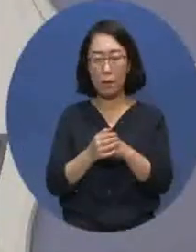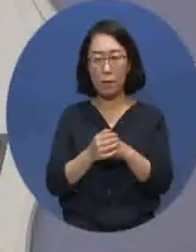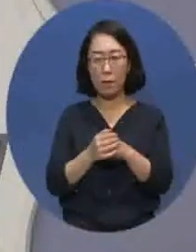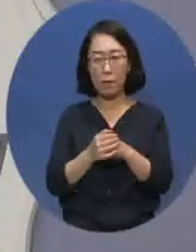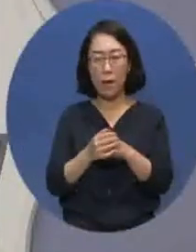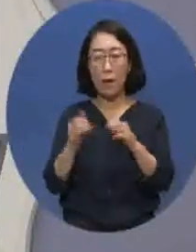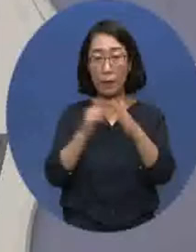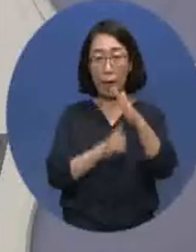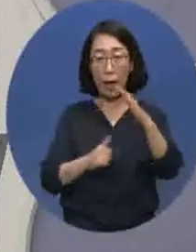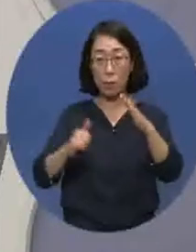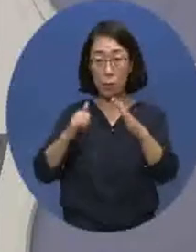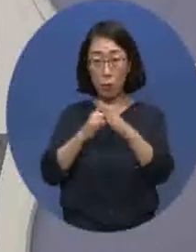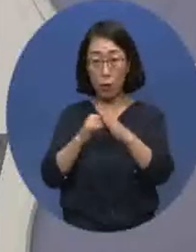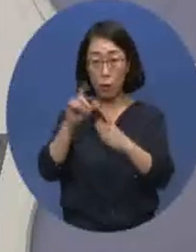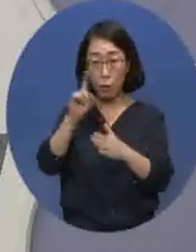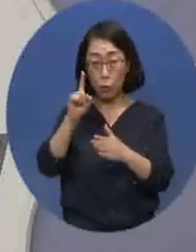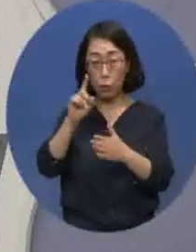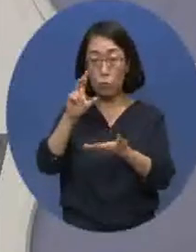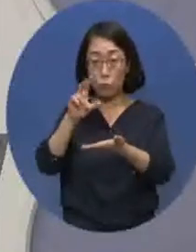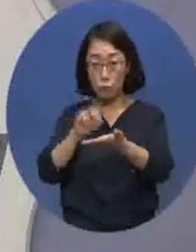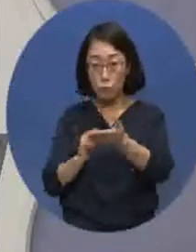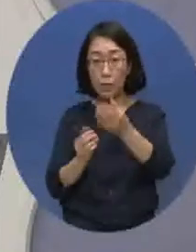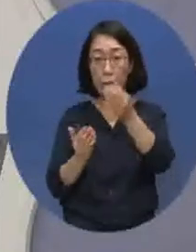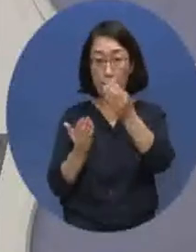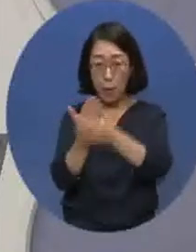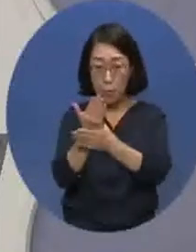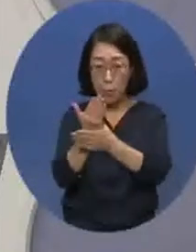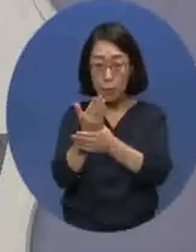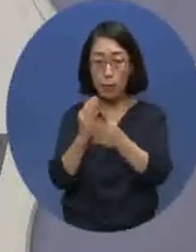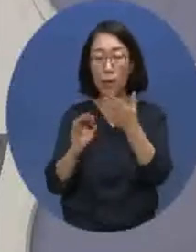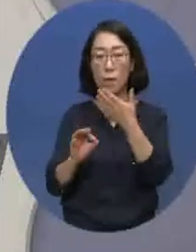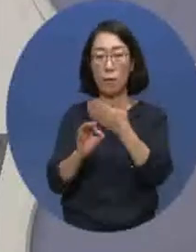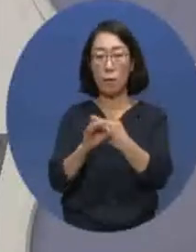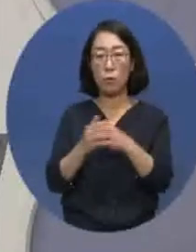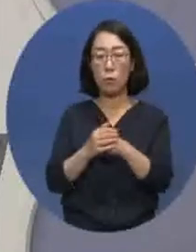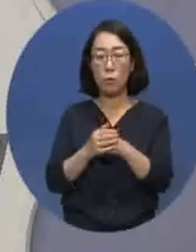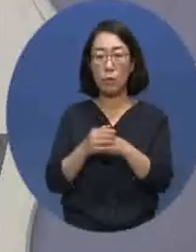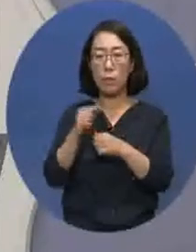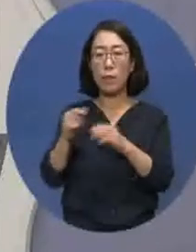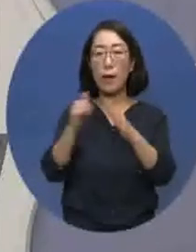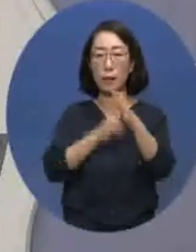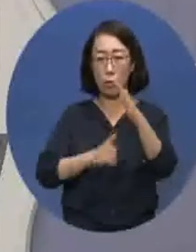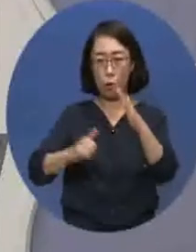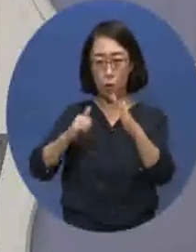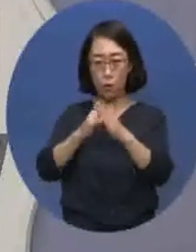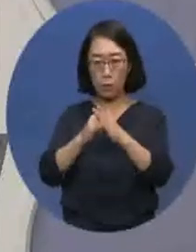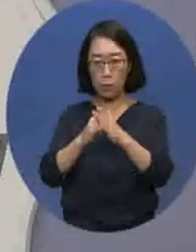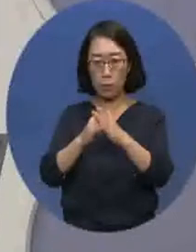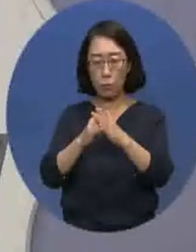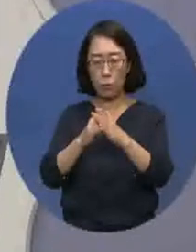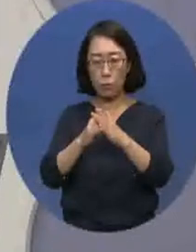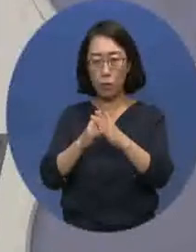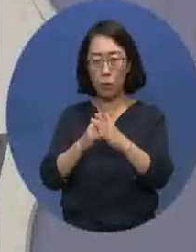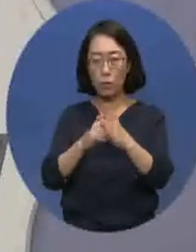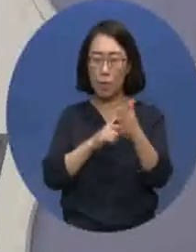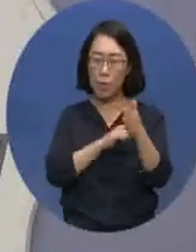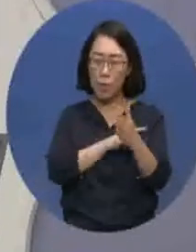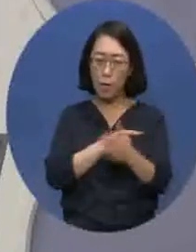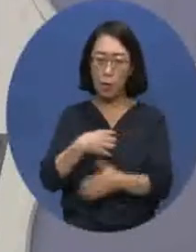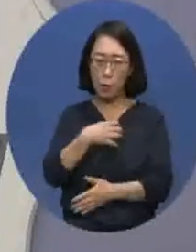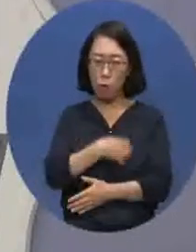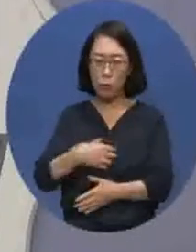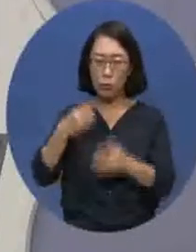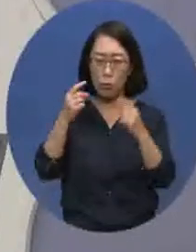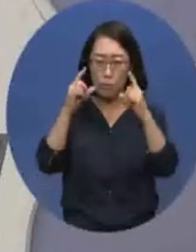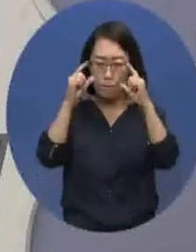가정의 어떤 문제가 발생하면 그 가정에서 가장 잡문 이루는 것은 아마도